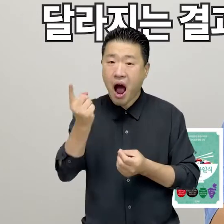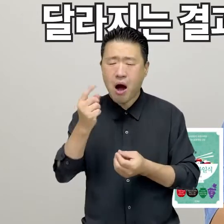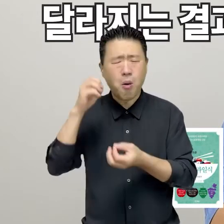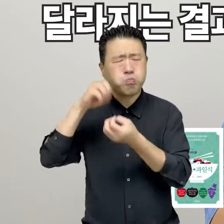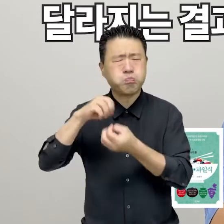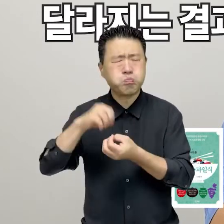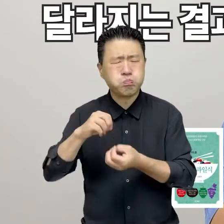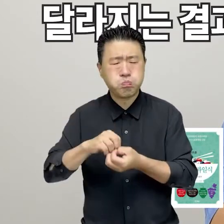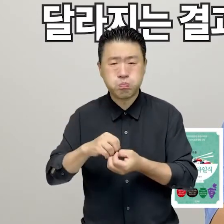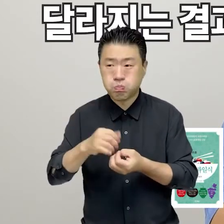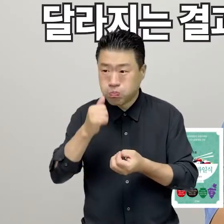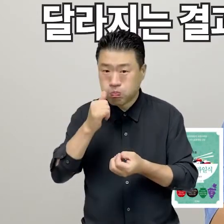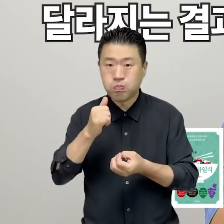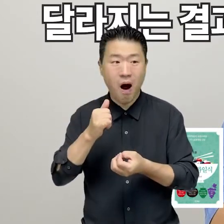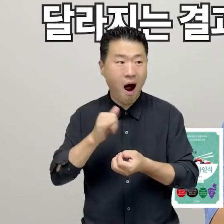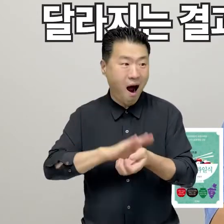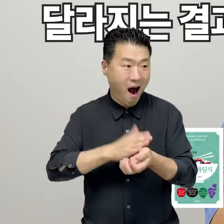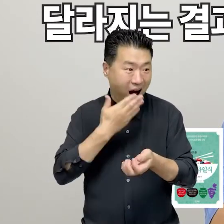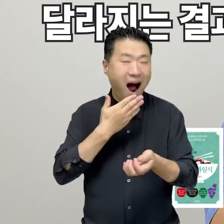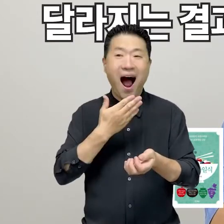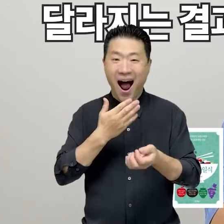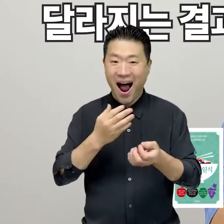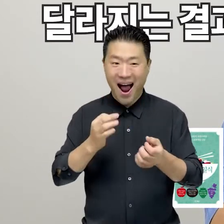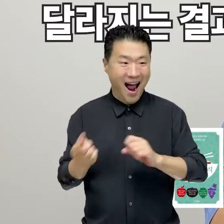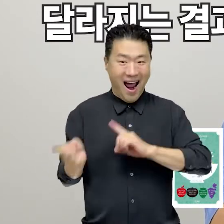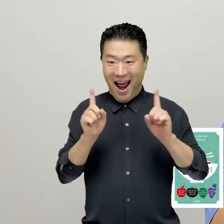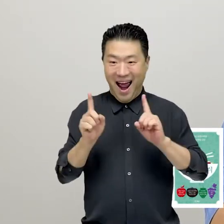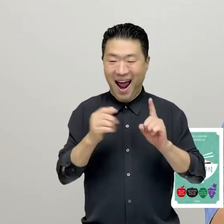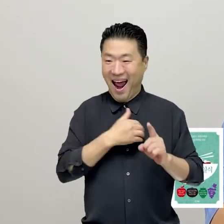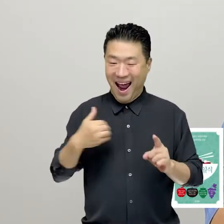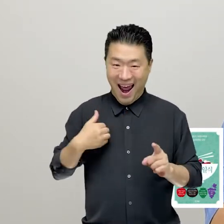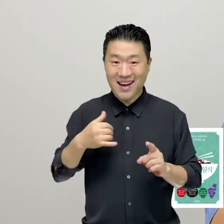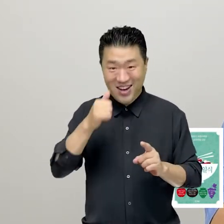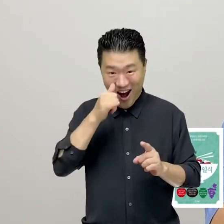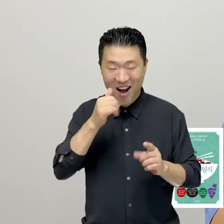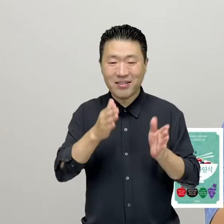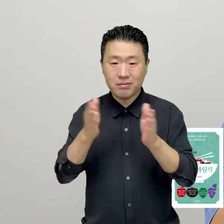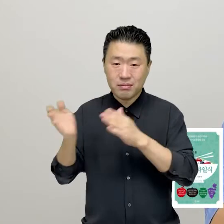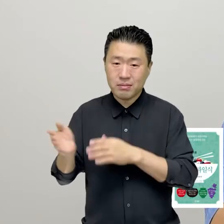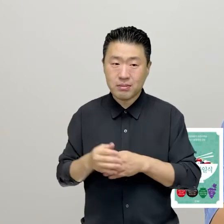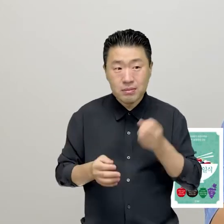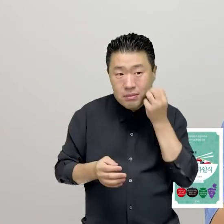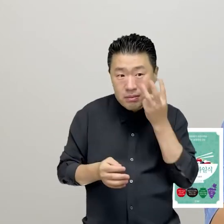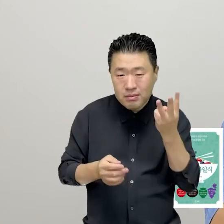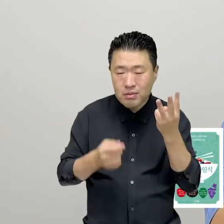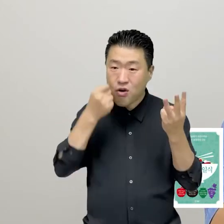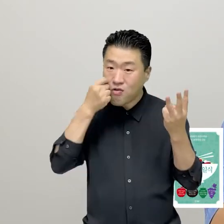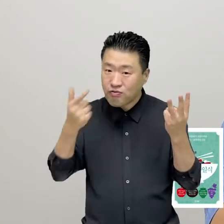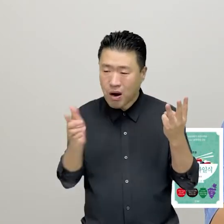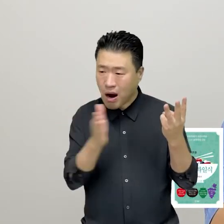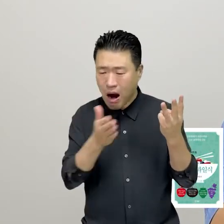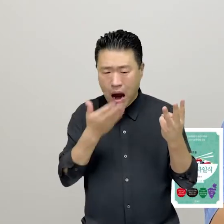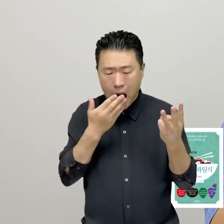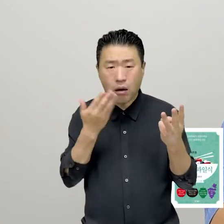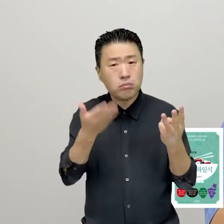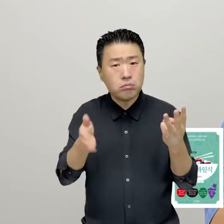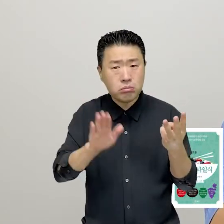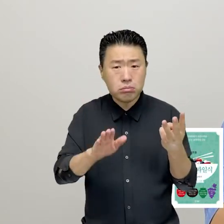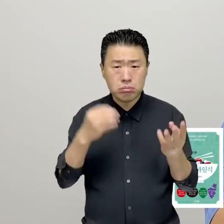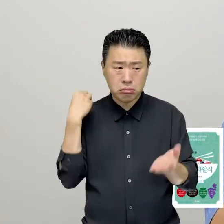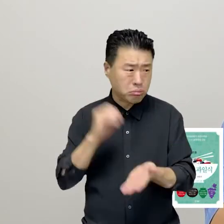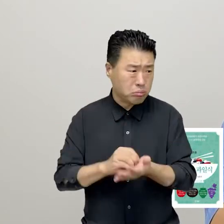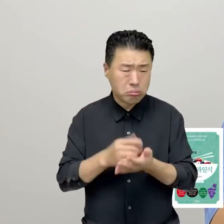달을 드셔도 그 이후에 다시는 한약을 안 드실 정도로 몸이 완치되신 분도 있었고요. 3개월에서 6개월을